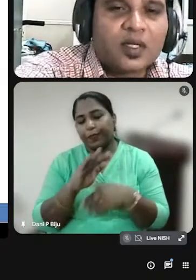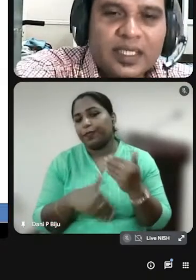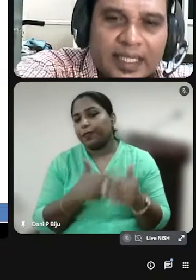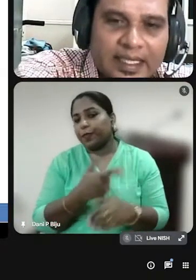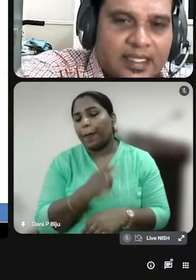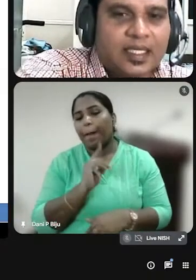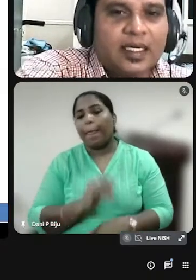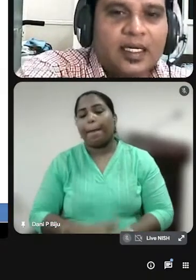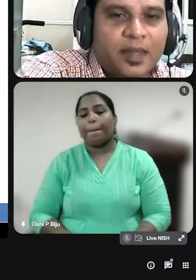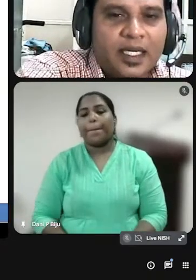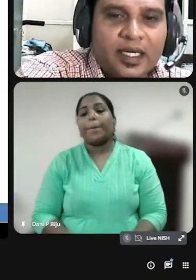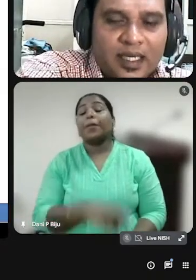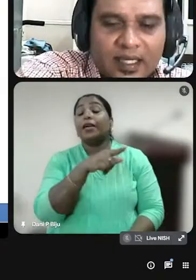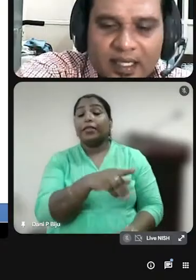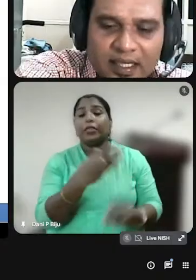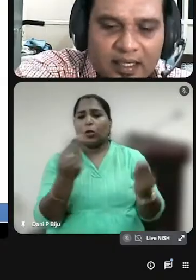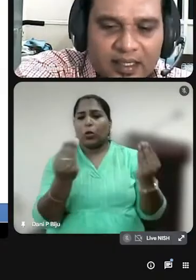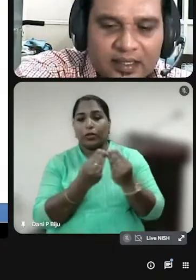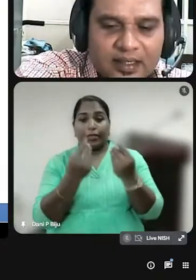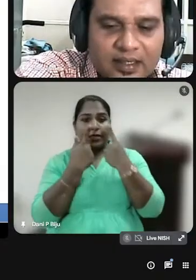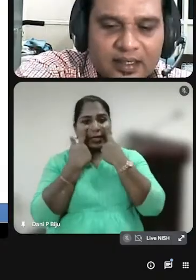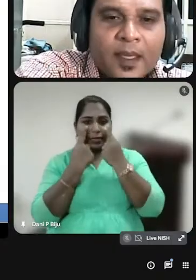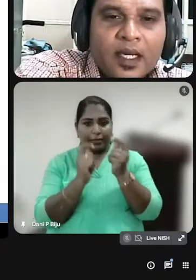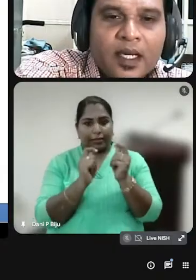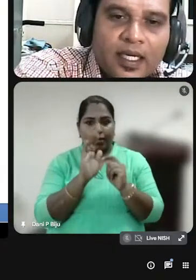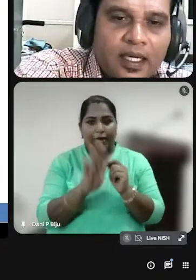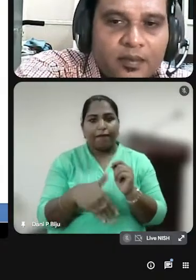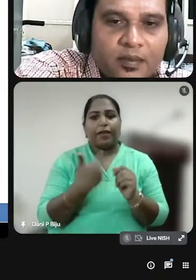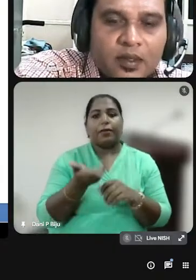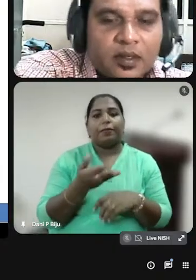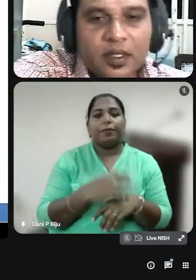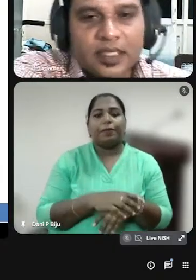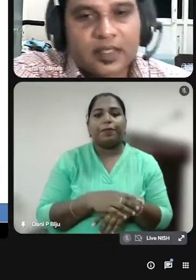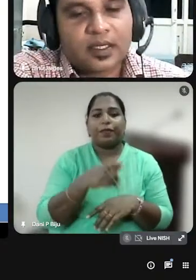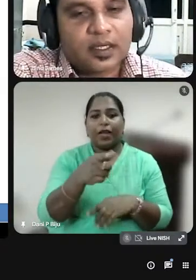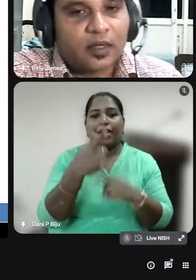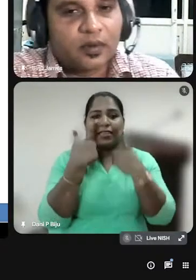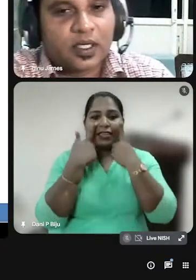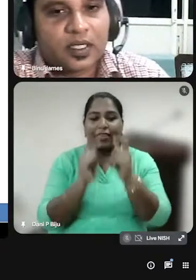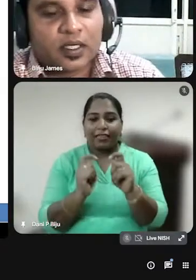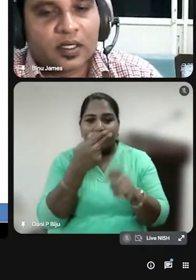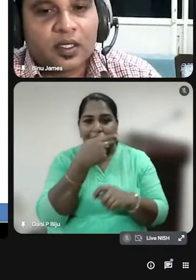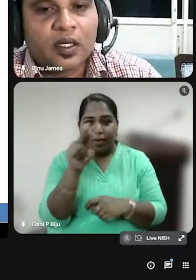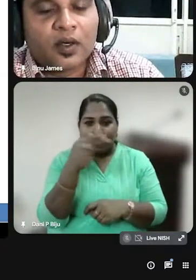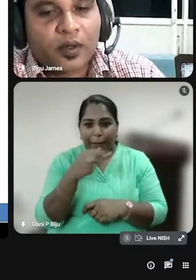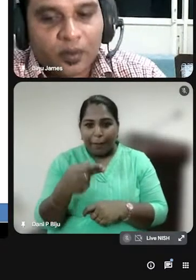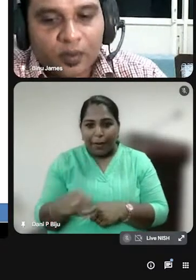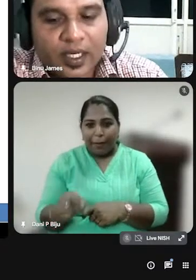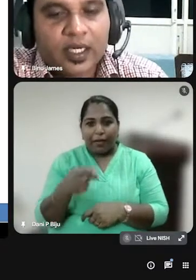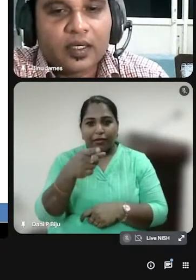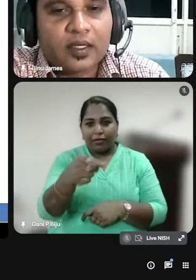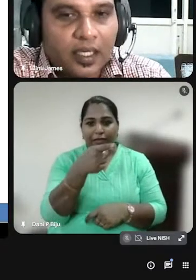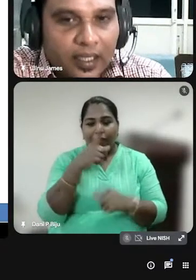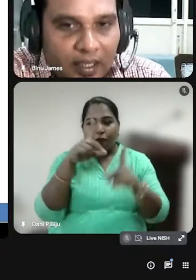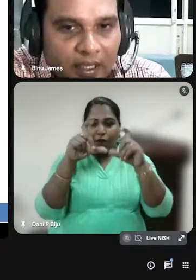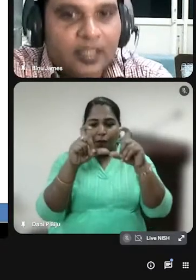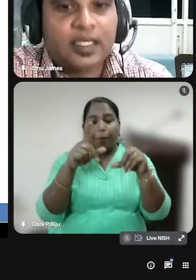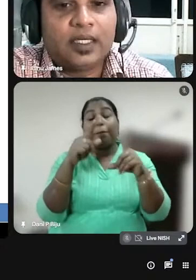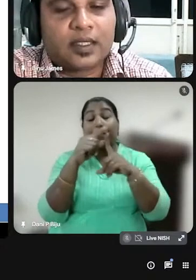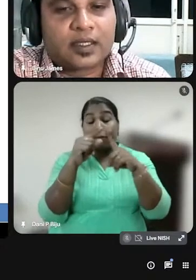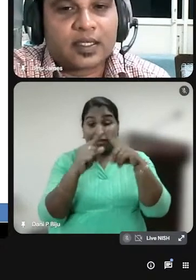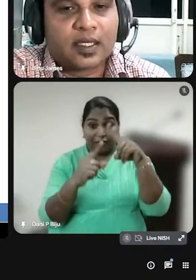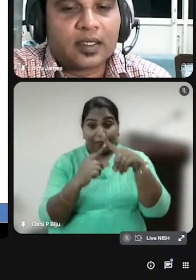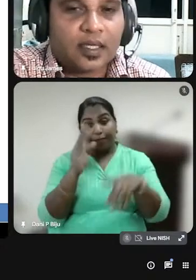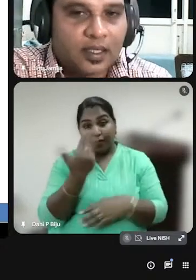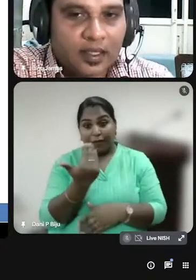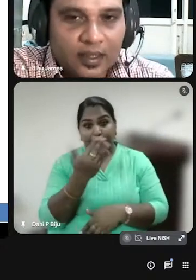ഇതിന്റെ കുറച്ച് ടെസ്റ്റുകളുടെ പേരുകളാണ് ഈ ടച്ച് ടെസ്റ്റ്. ഇതെല്ലാം ടെസ്റ്റ് എന്ന് ഞാൻ ഉദ്ദേശിക്കുന്നത് രോഗിയുടെ അടുത്ത് ക്ലിനിക്കലി